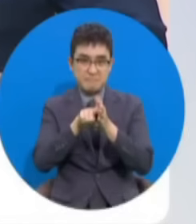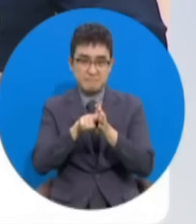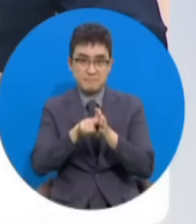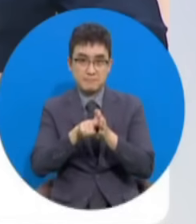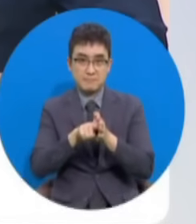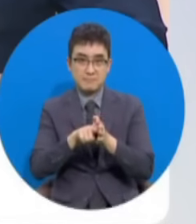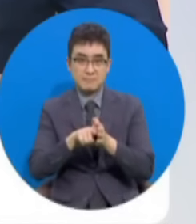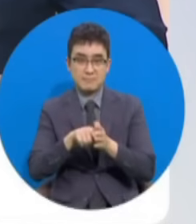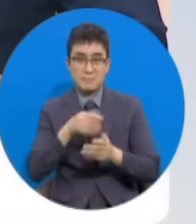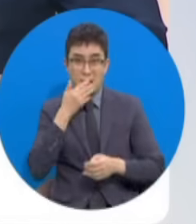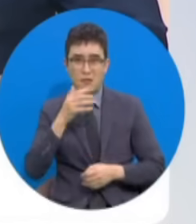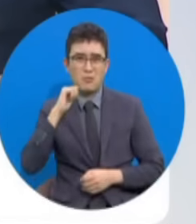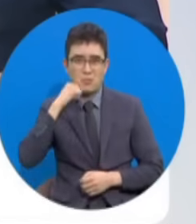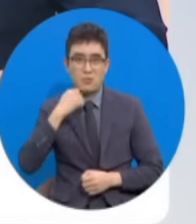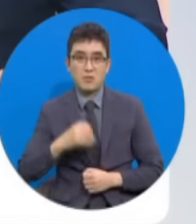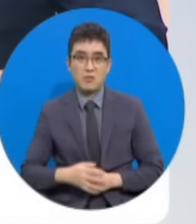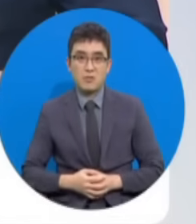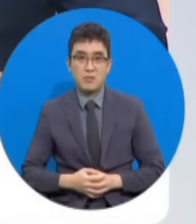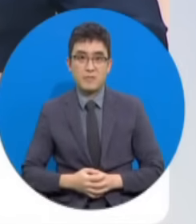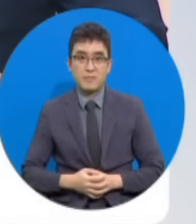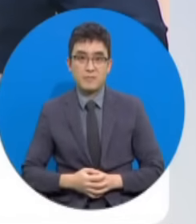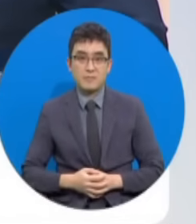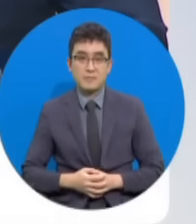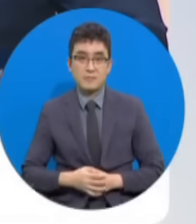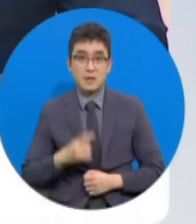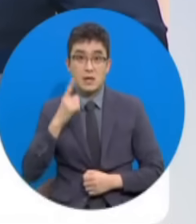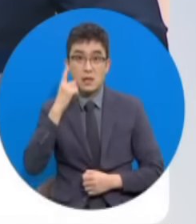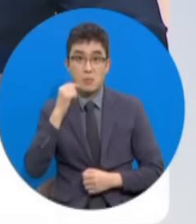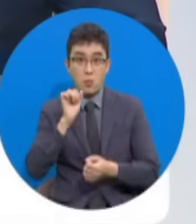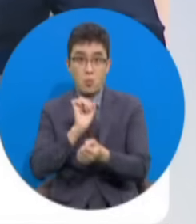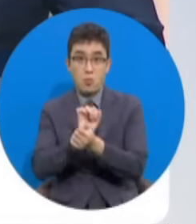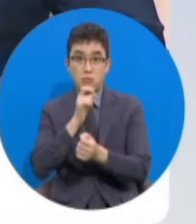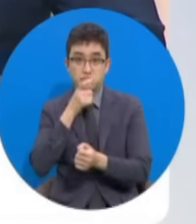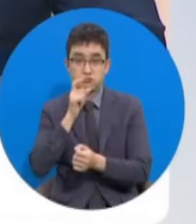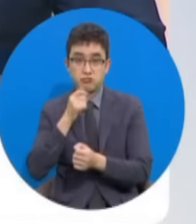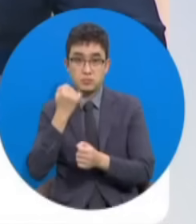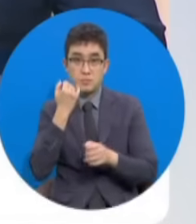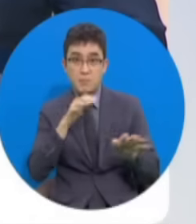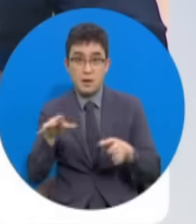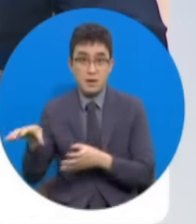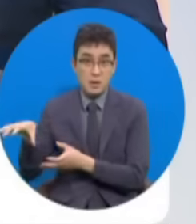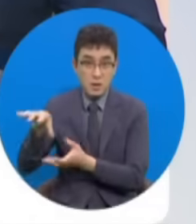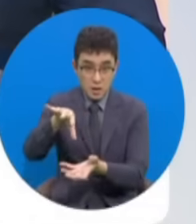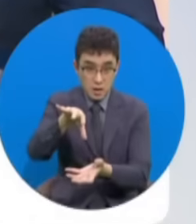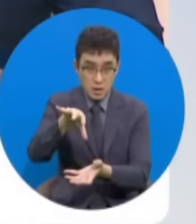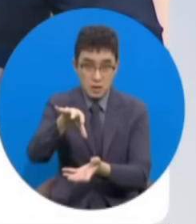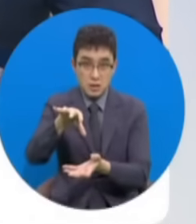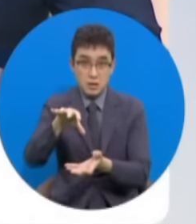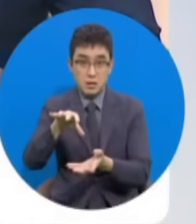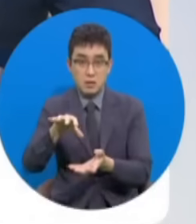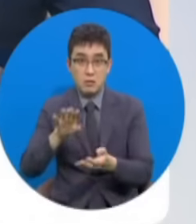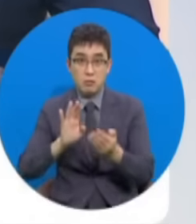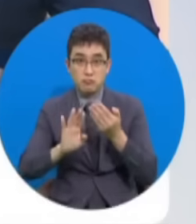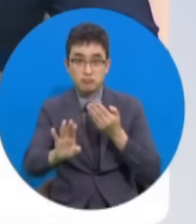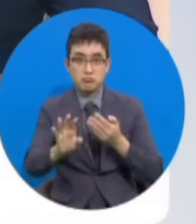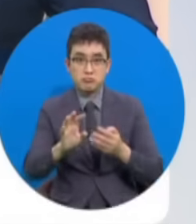같습니다. 사실 IAEA에서도 밝히다시피 후쿠시마 오염수가 방류됐을 때 인체 영향을 아예 미치지 않는다라고 이야기하지